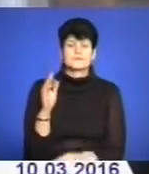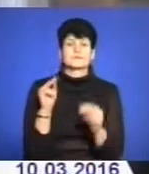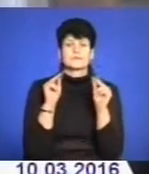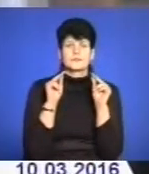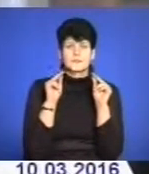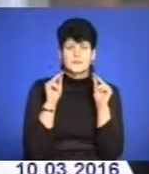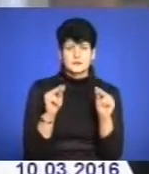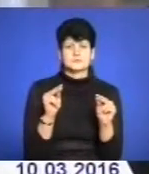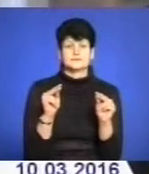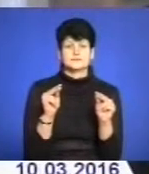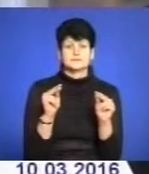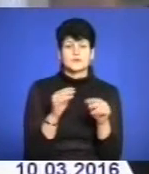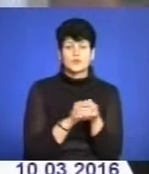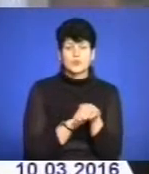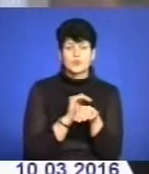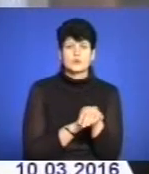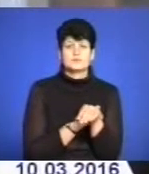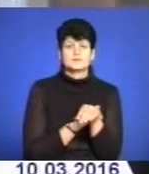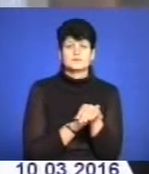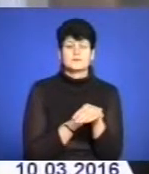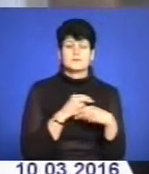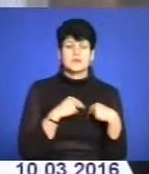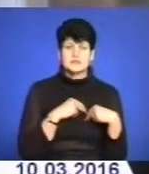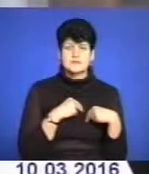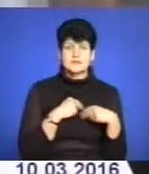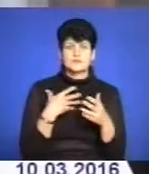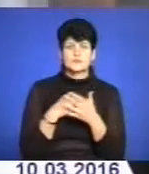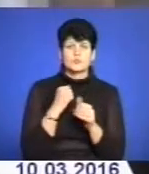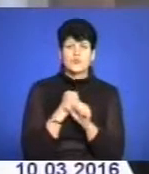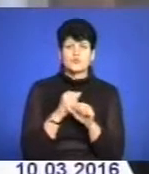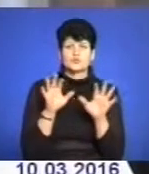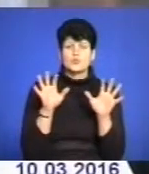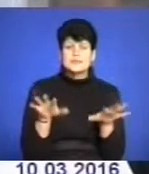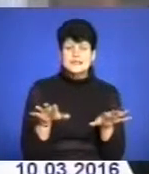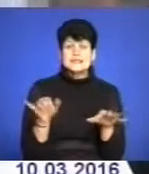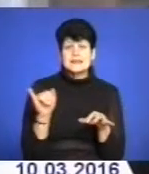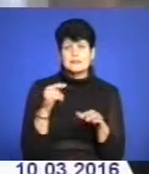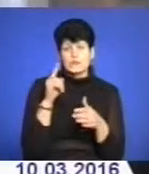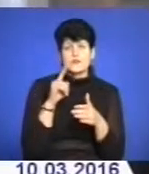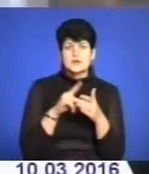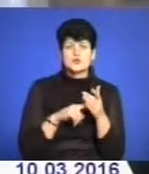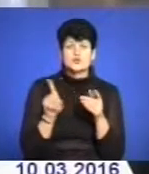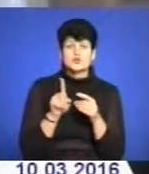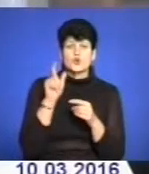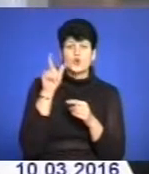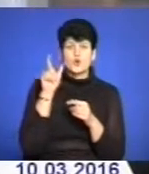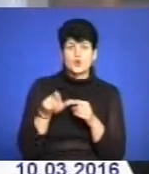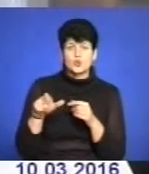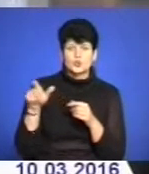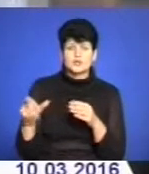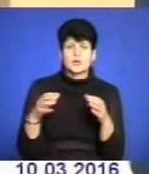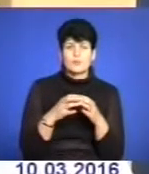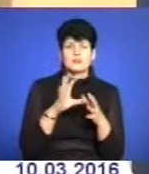справедливими, чесними, добрими працівниками на своєму робочому місці. І повірте, що люди і громада це